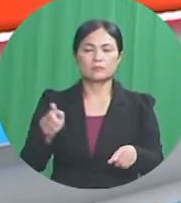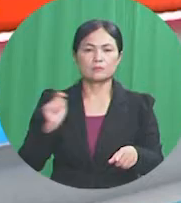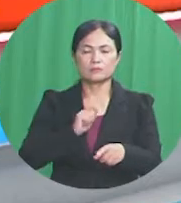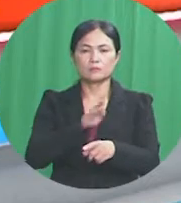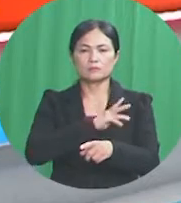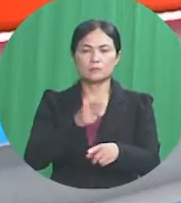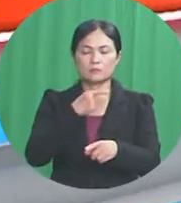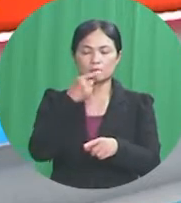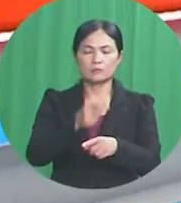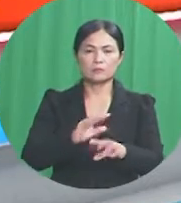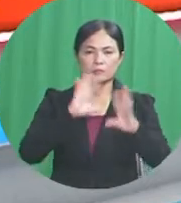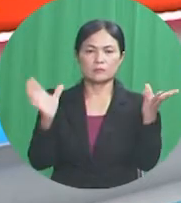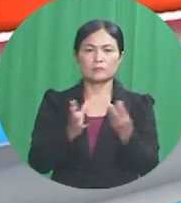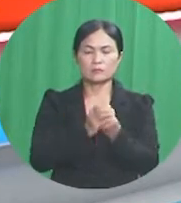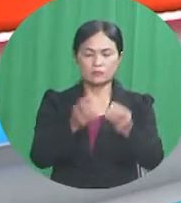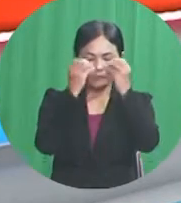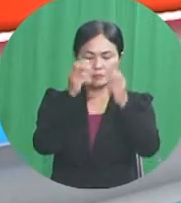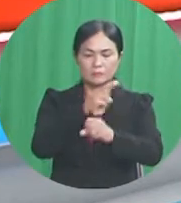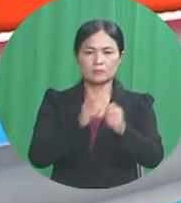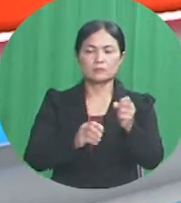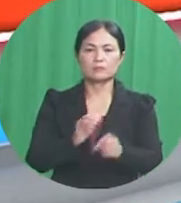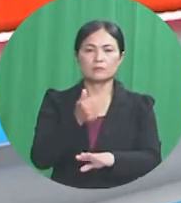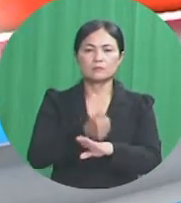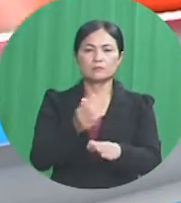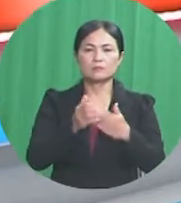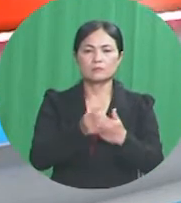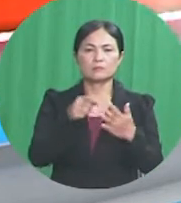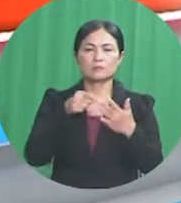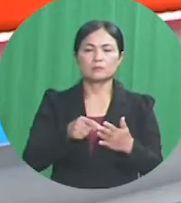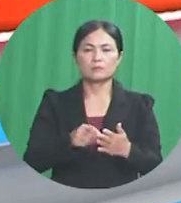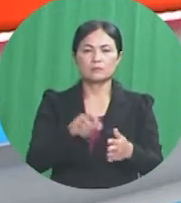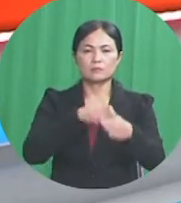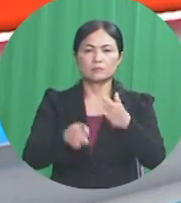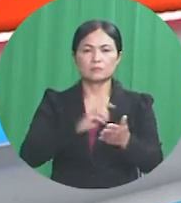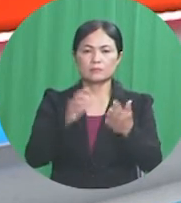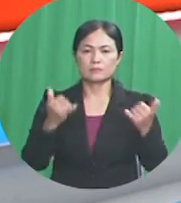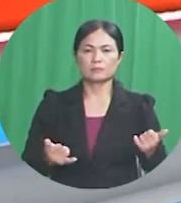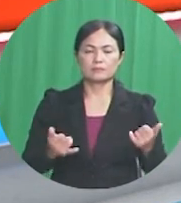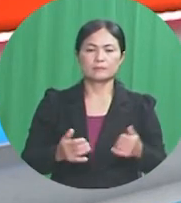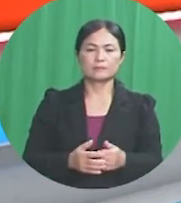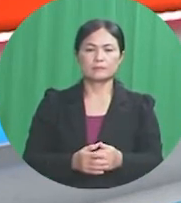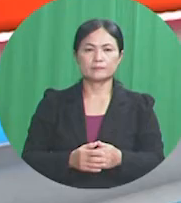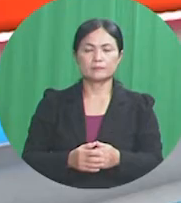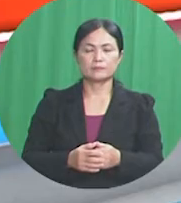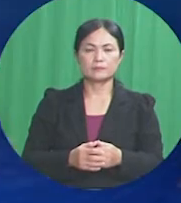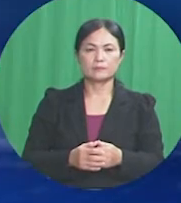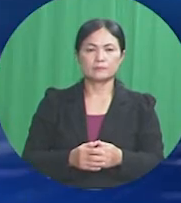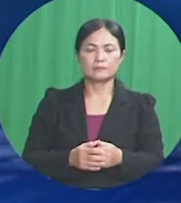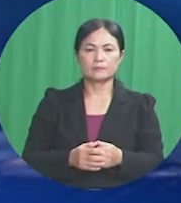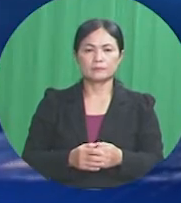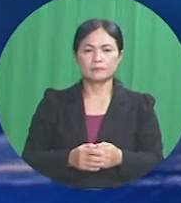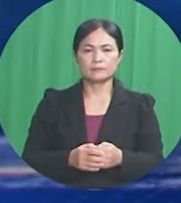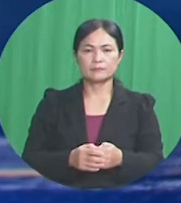ណ្ណិលាសូមជម្រាបជូននៅសរុបព្រឹត្តិការណ៍ព័ត៌មានជាតិរបស់ថ្នាក់ដឹកនាំកម្ពុជាដែលកើតមាននៅក្នុងសប្តាហ៍នេះ